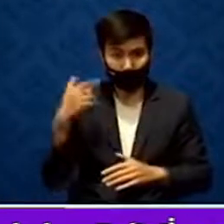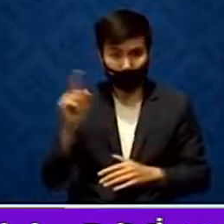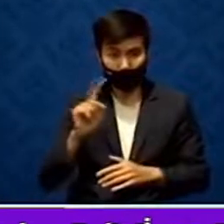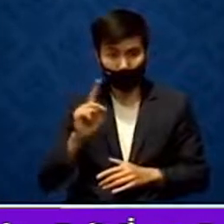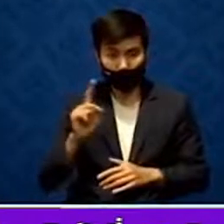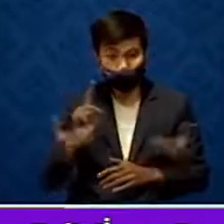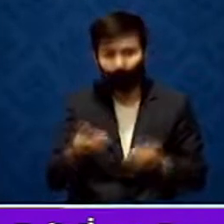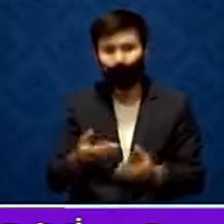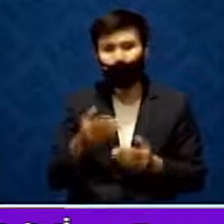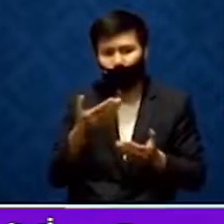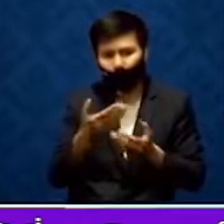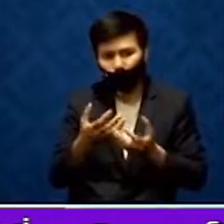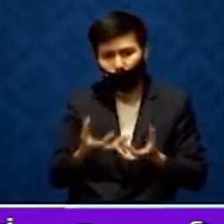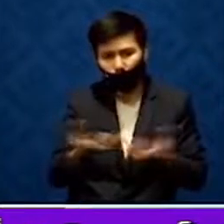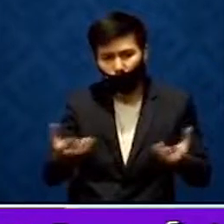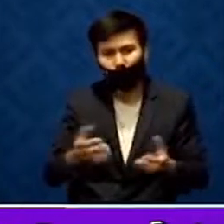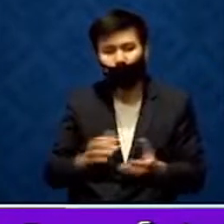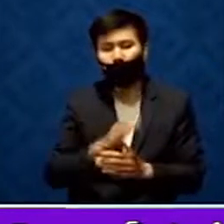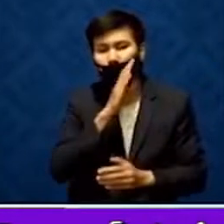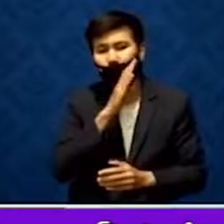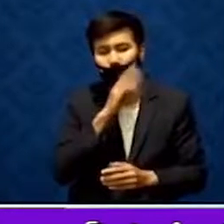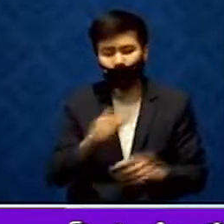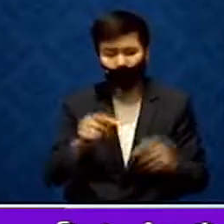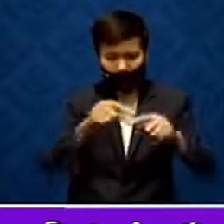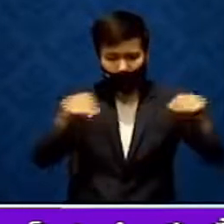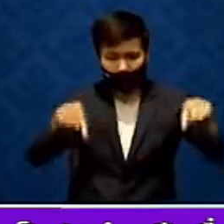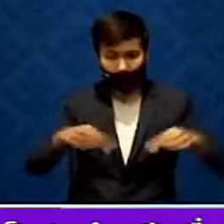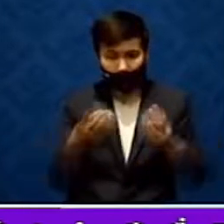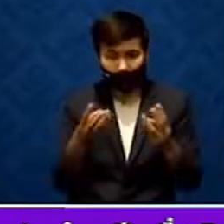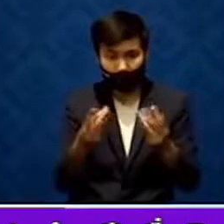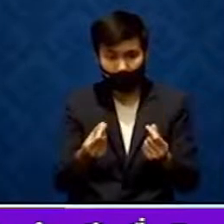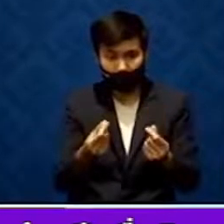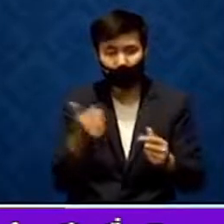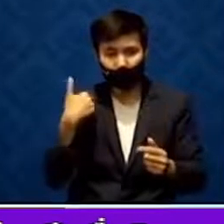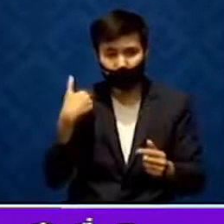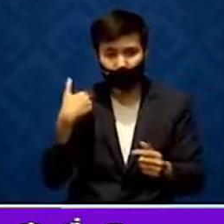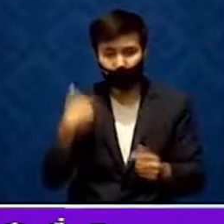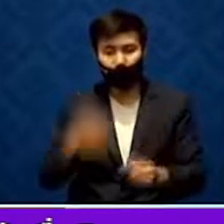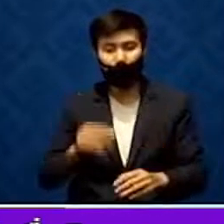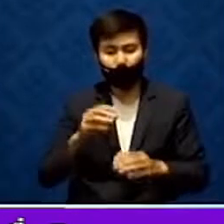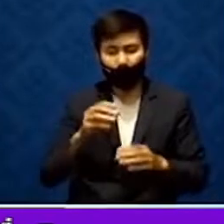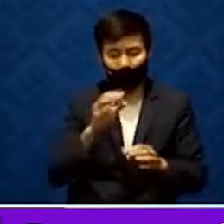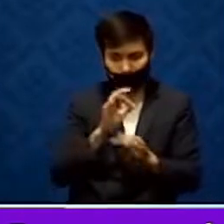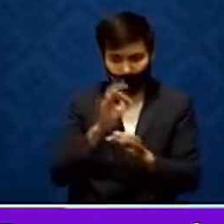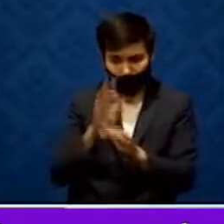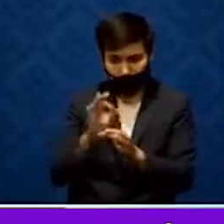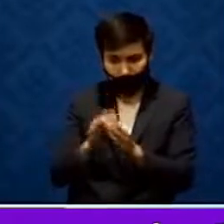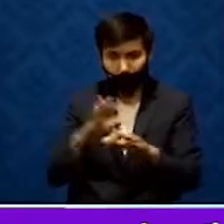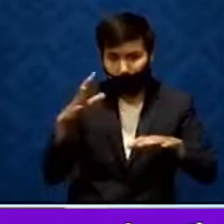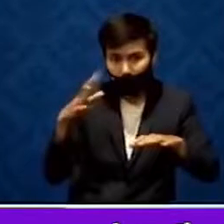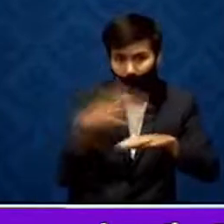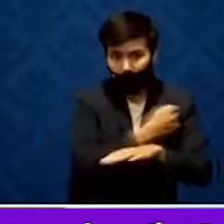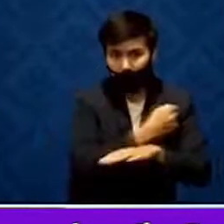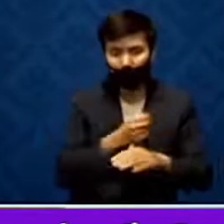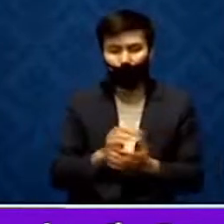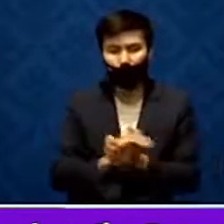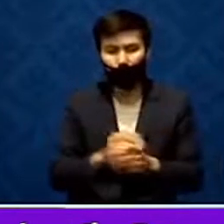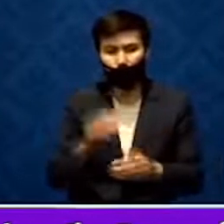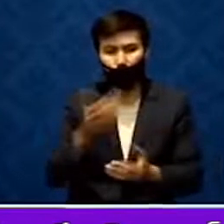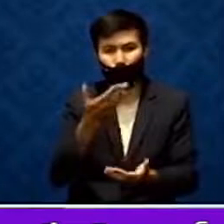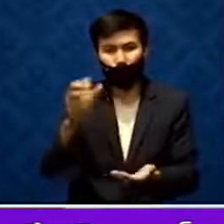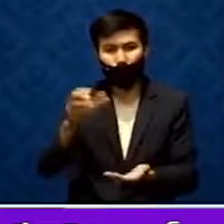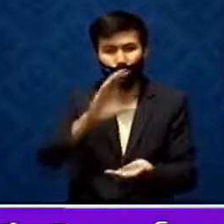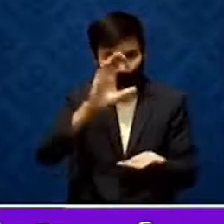ไปซื้อทรัพย์ถ้าที่ดินทำกินเกษตรกรถูกสถาบันการเงินยึดไปกองทุนก็ไปซื้อที่ดินม